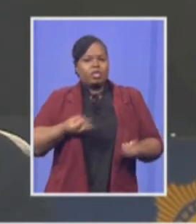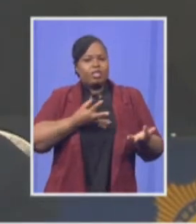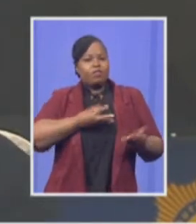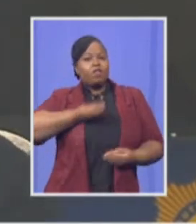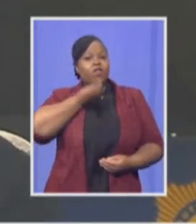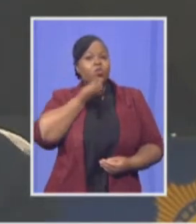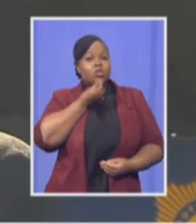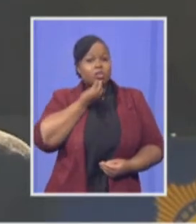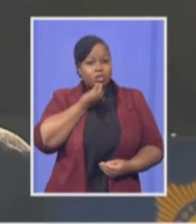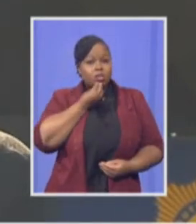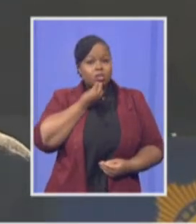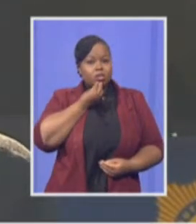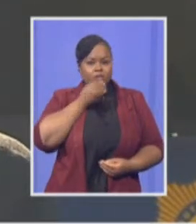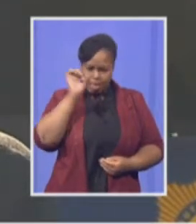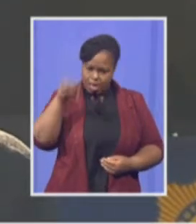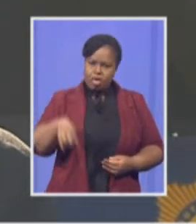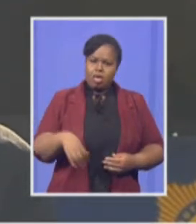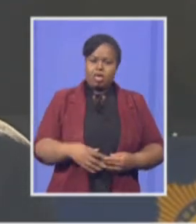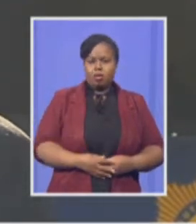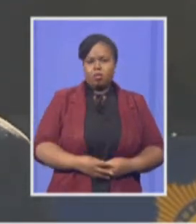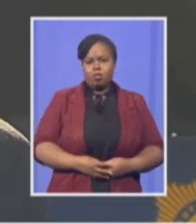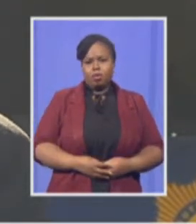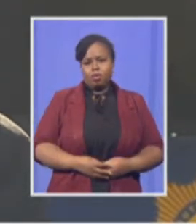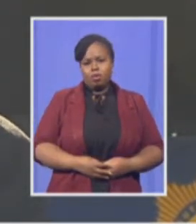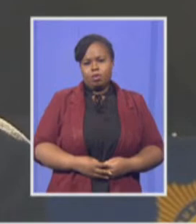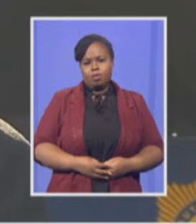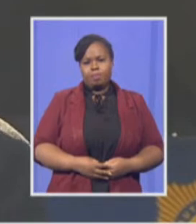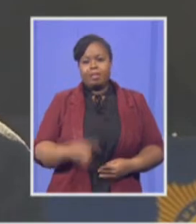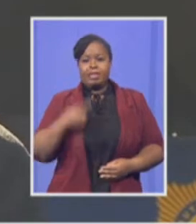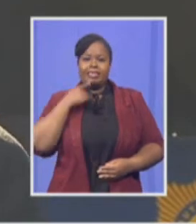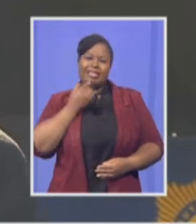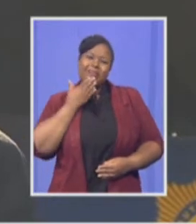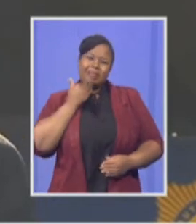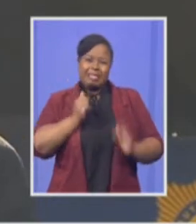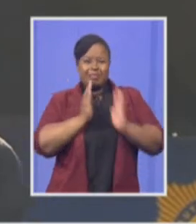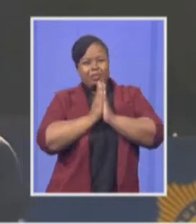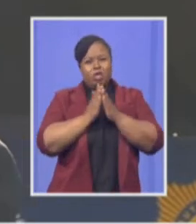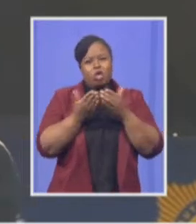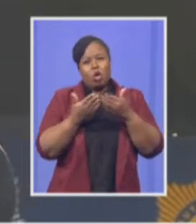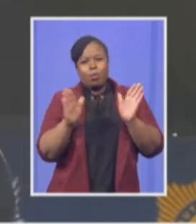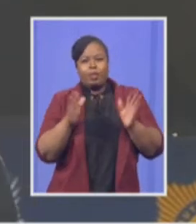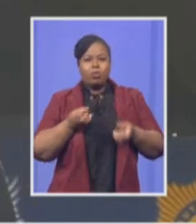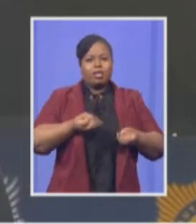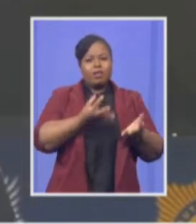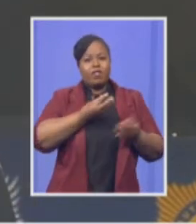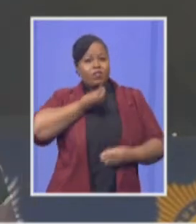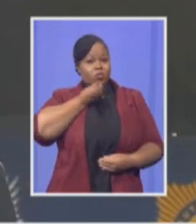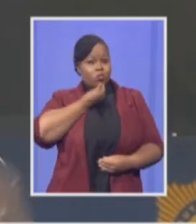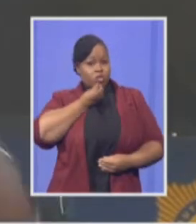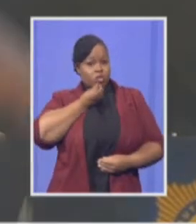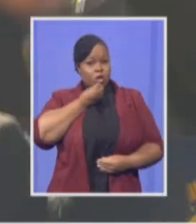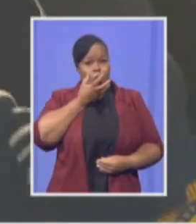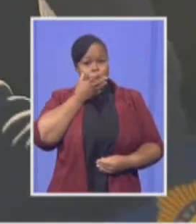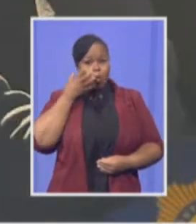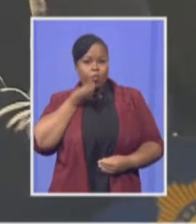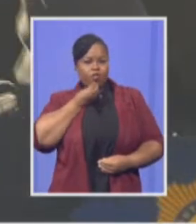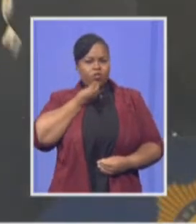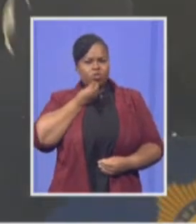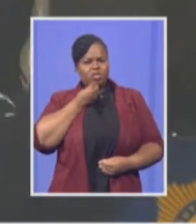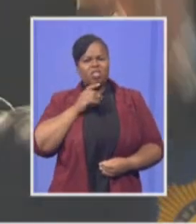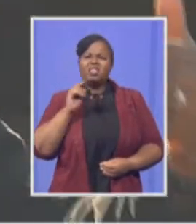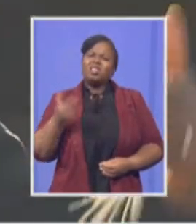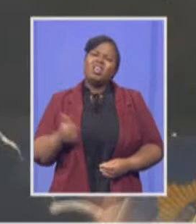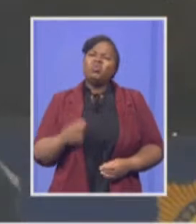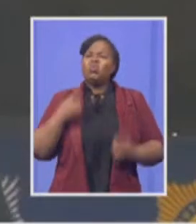okushisayo. Yebo. Athi ecela sibavulela abalethele ukudla okushisayo. Manje nifike nikhale